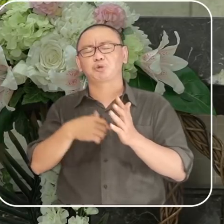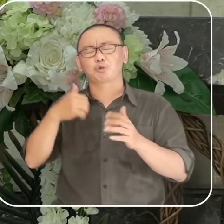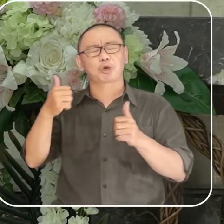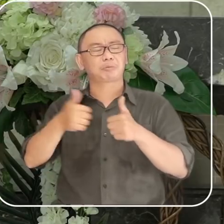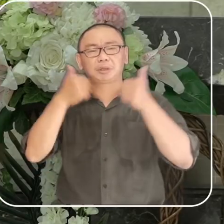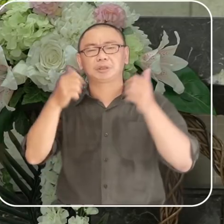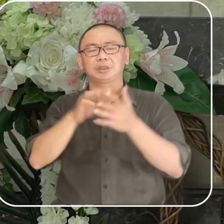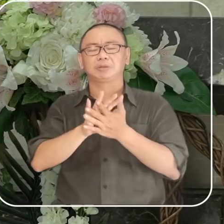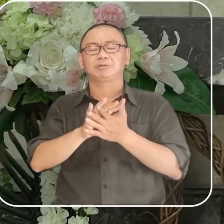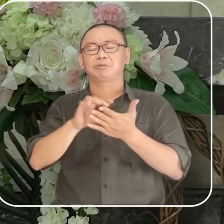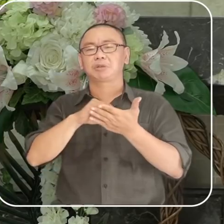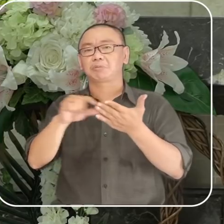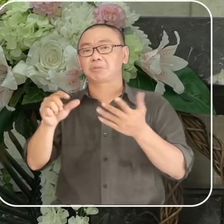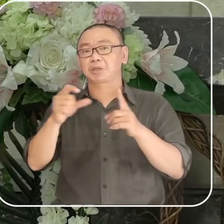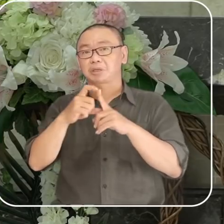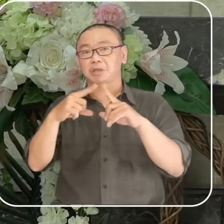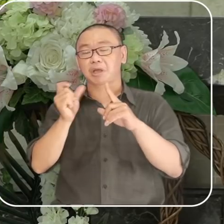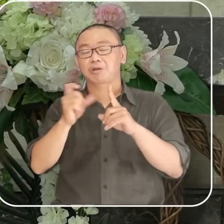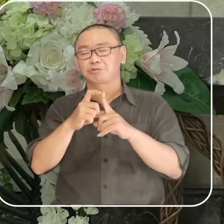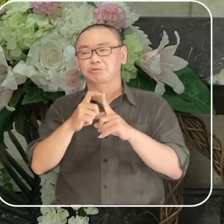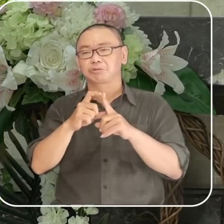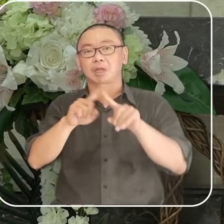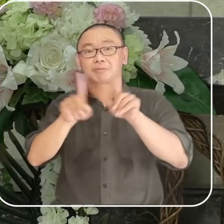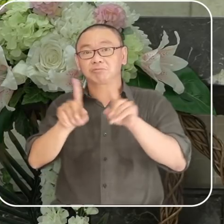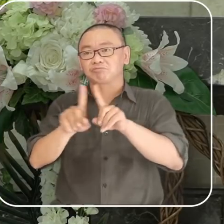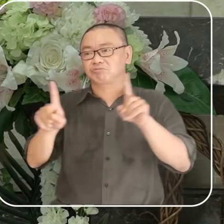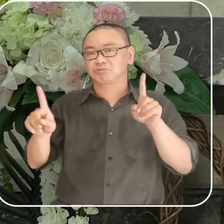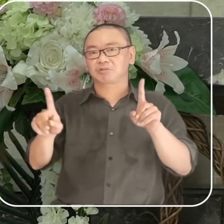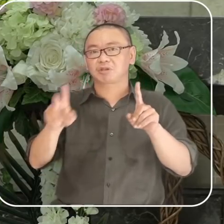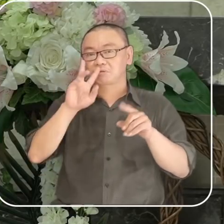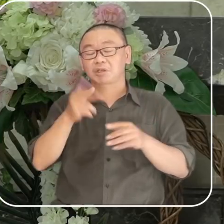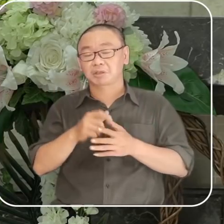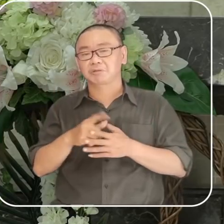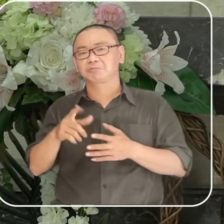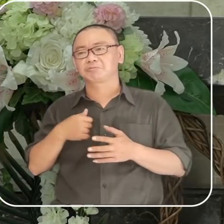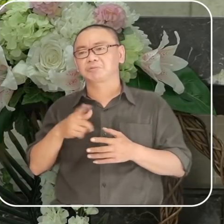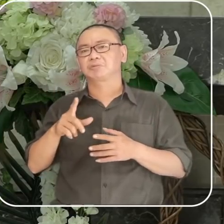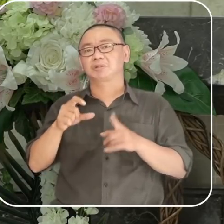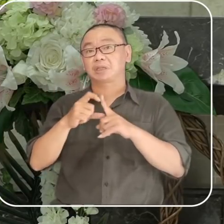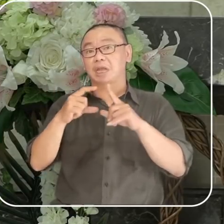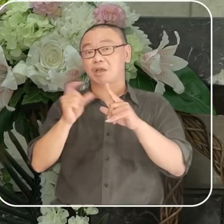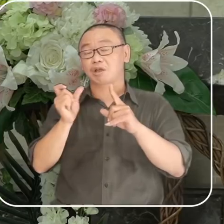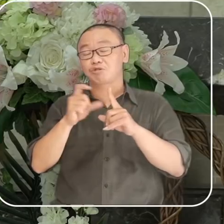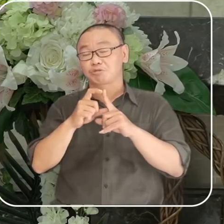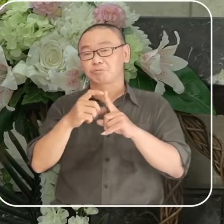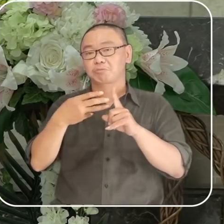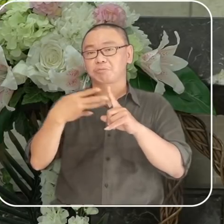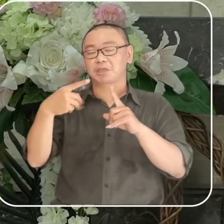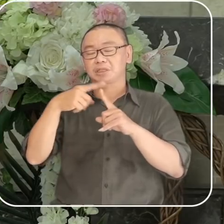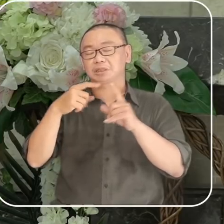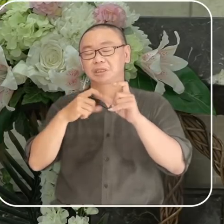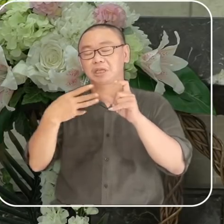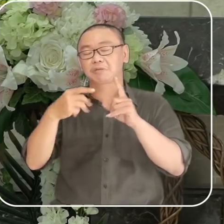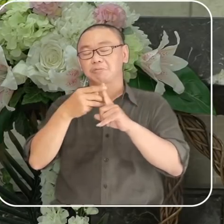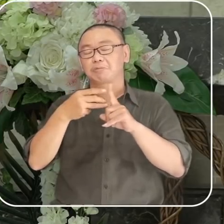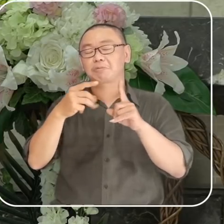Daud. Saudara, tetapi di sisi lain, saudara, kisah Daud Batsyeba juga kisah